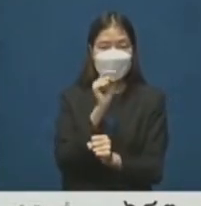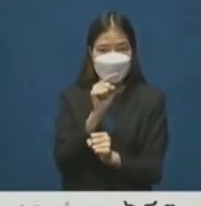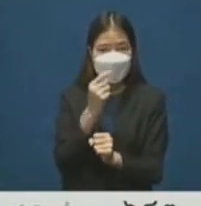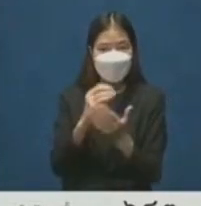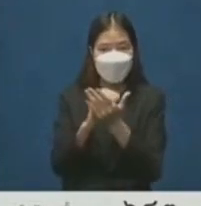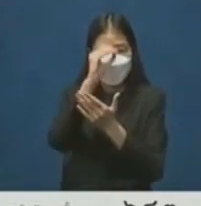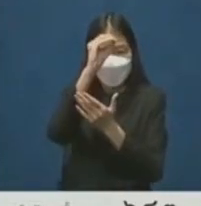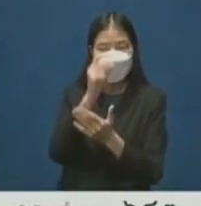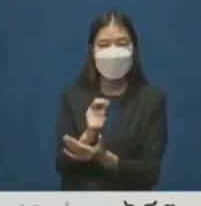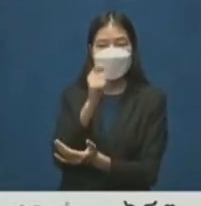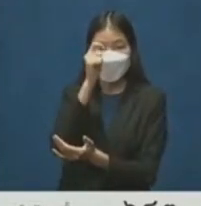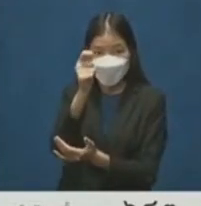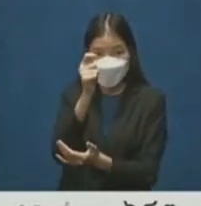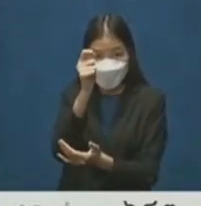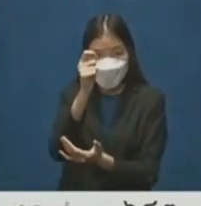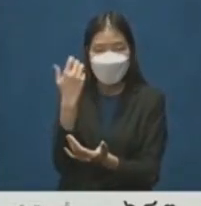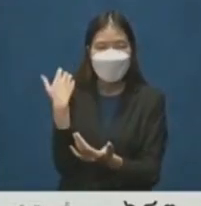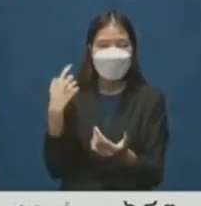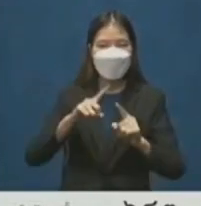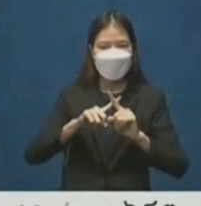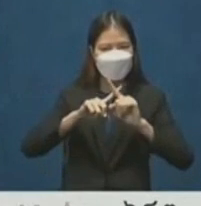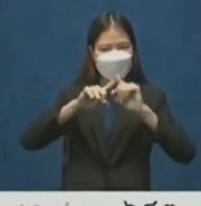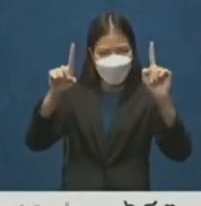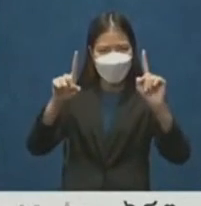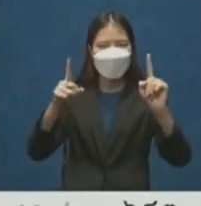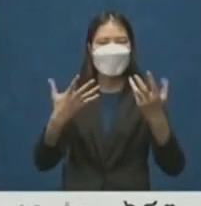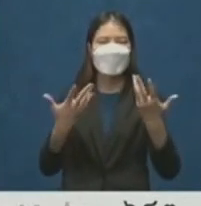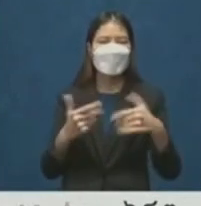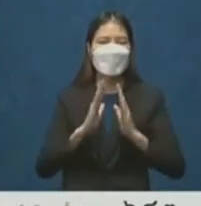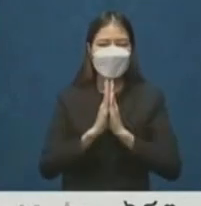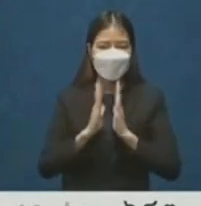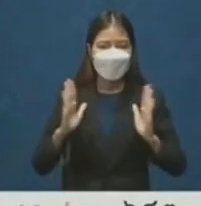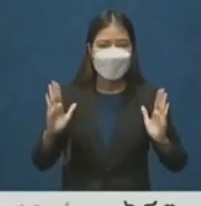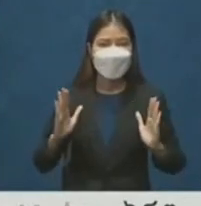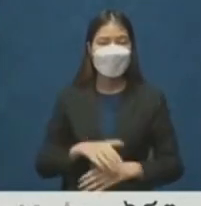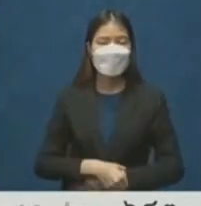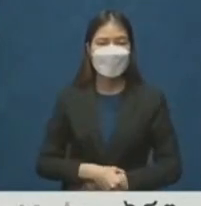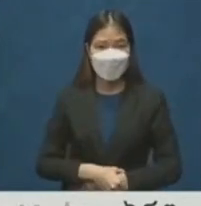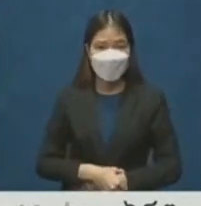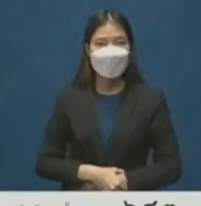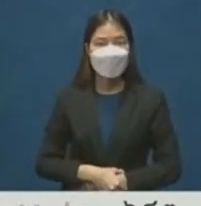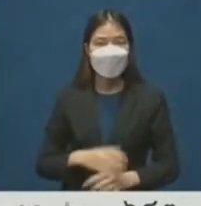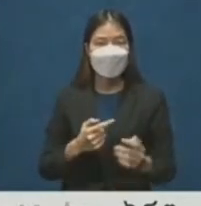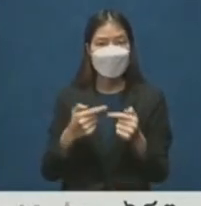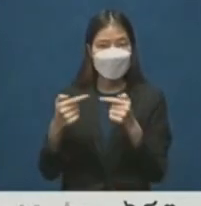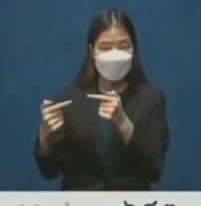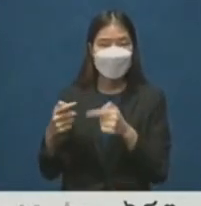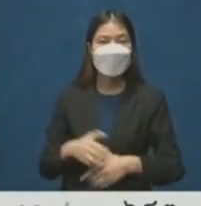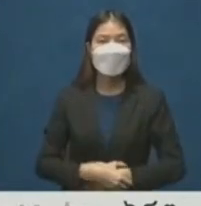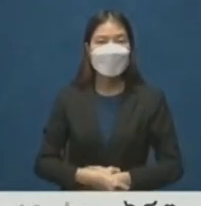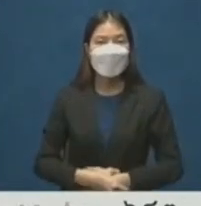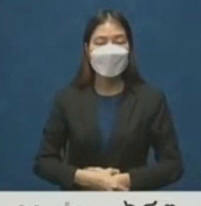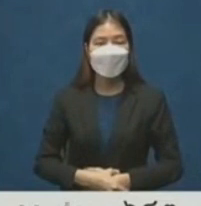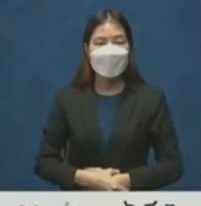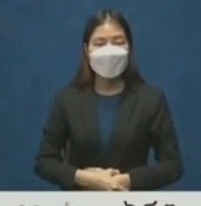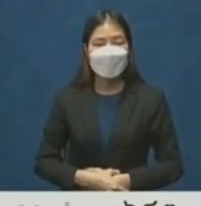ผู้เรียนนะครับมีความเคารพในความแตกต่างและความหลากหลายได้ครับขอบคุณมากครับท่านประธานครับ ครับขอบคุณครับต่อไป